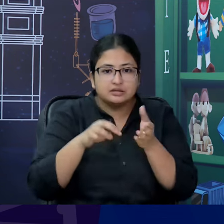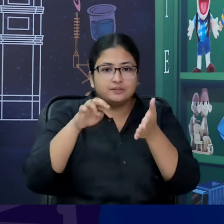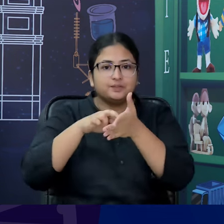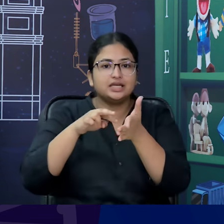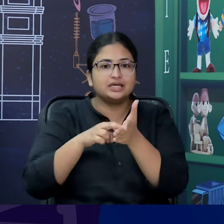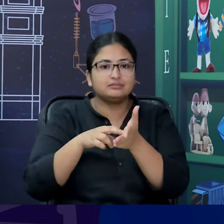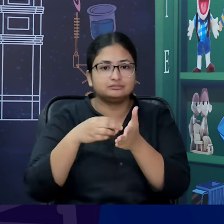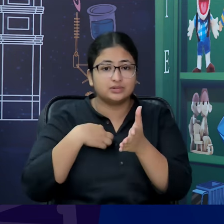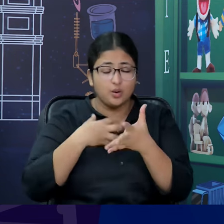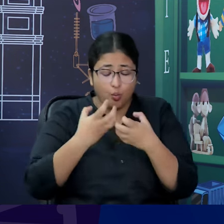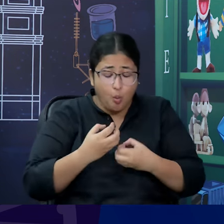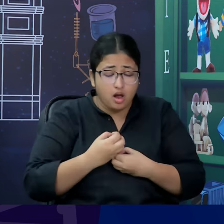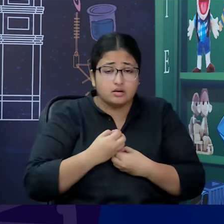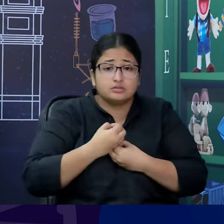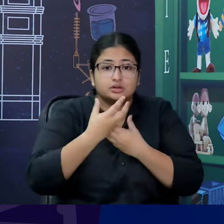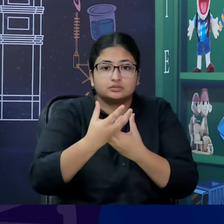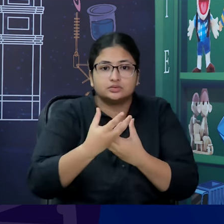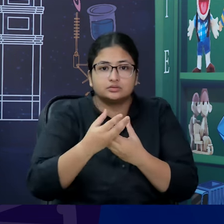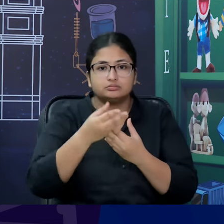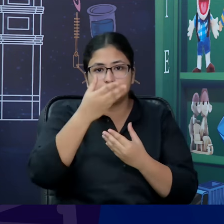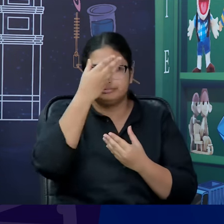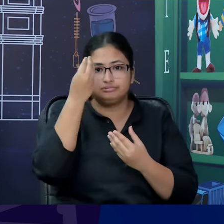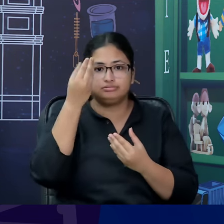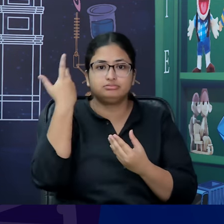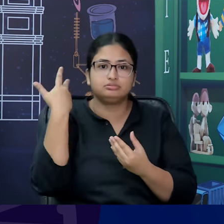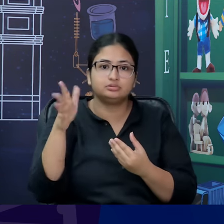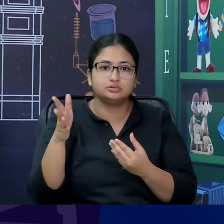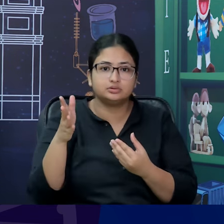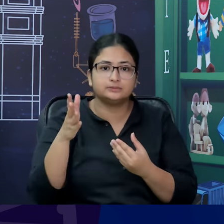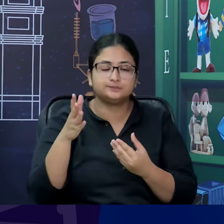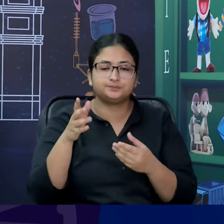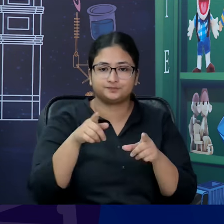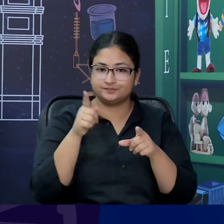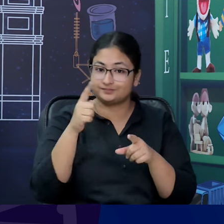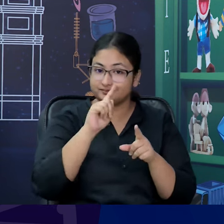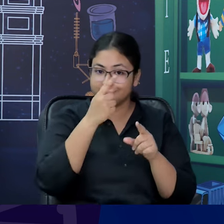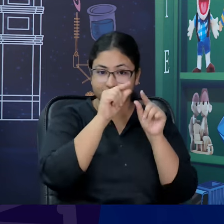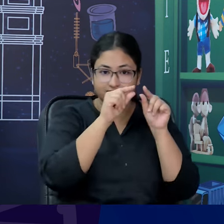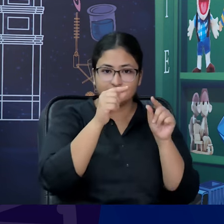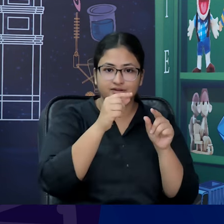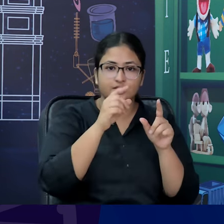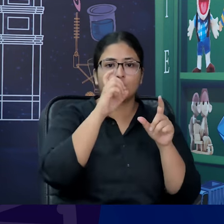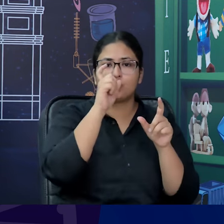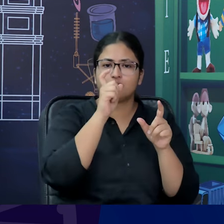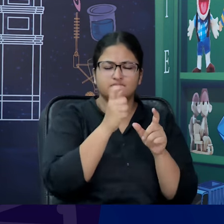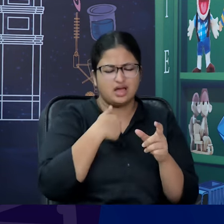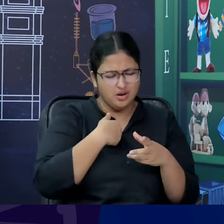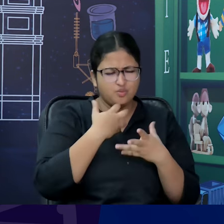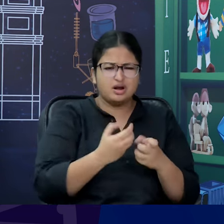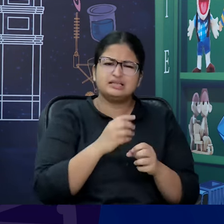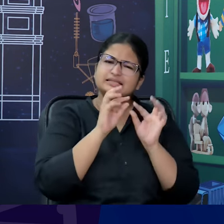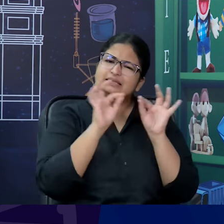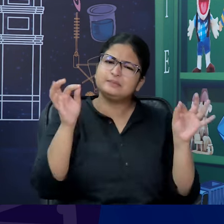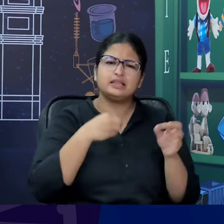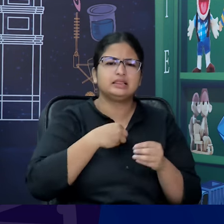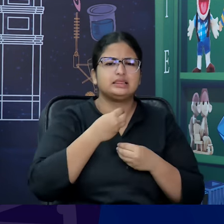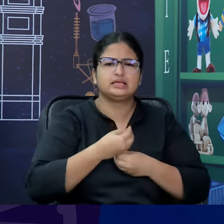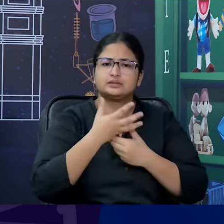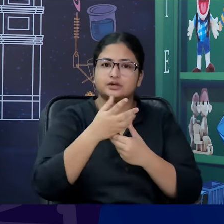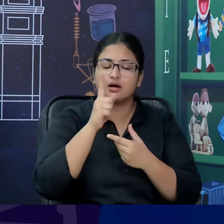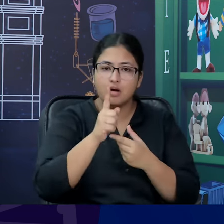उससे पहले हम थोड़ा और पढ़ ले कितना सुंदर लिखा गया है कि बात सीधी थी पर बात पेचीदा होती चली पेचीदा होती चली गई आप आगे